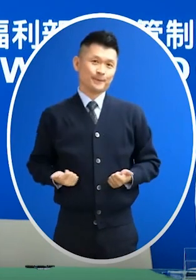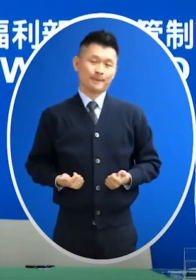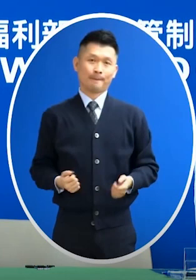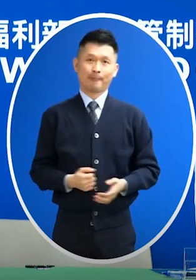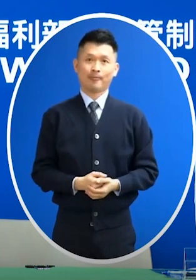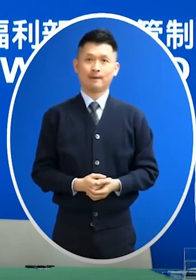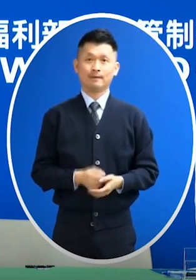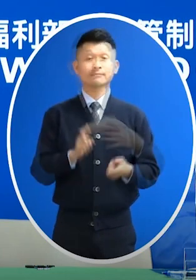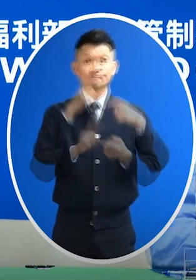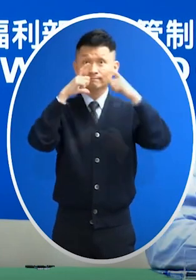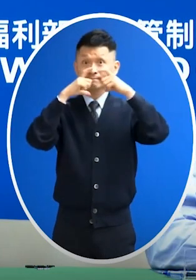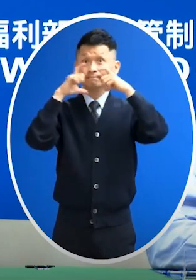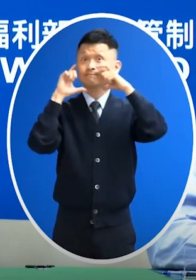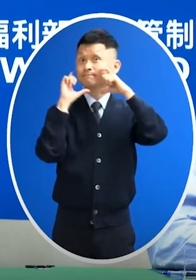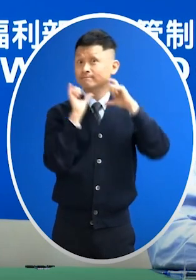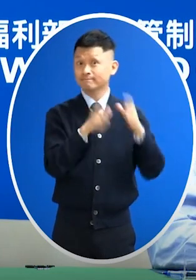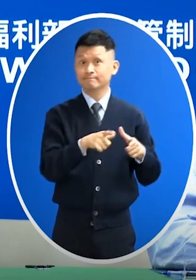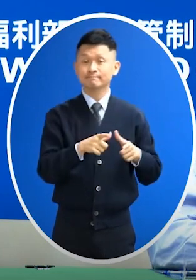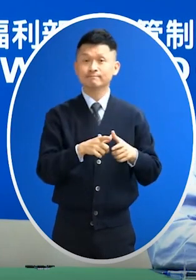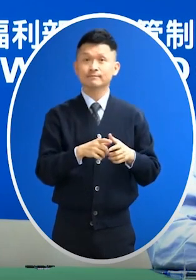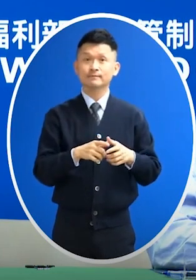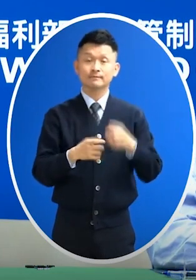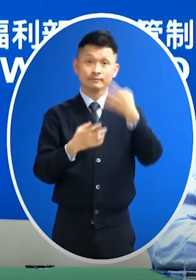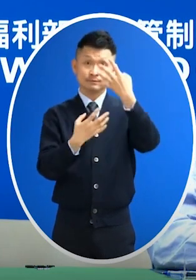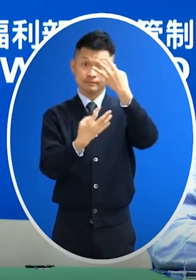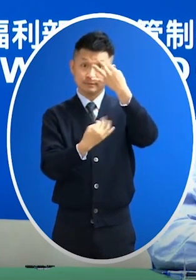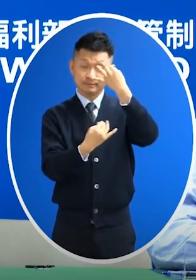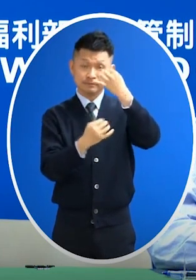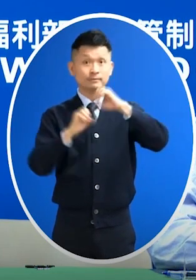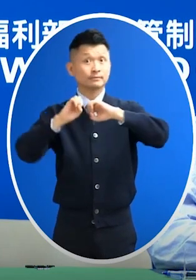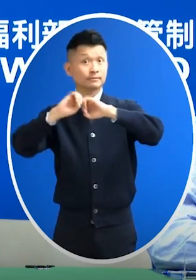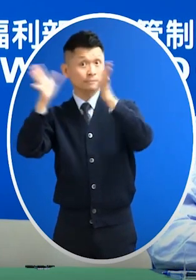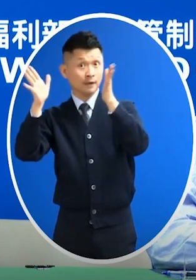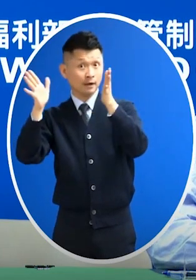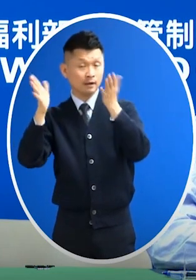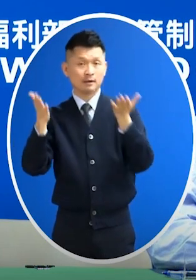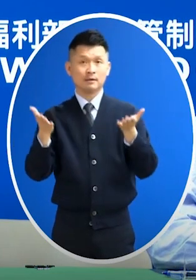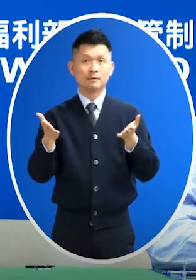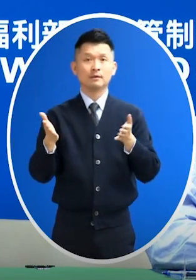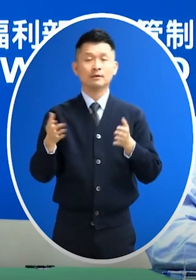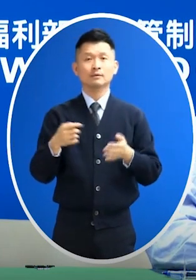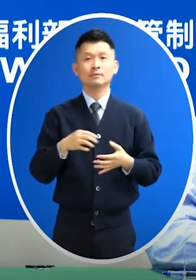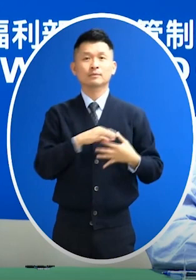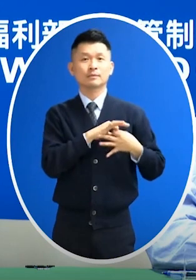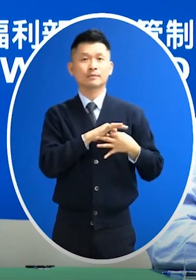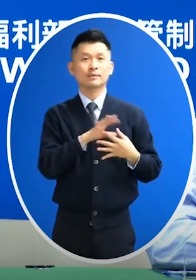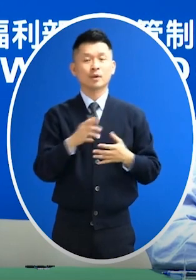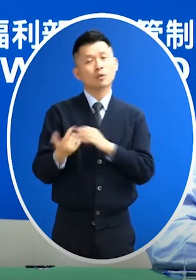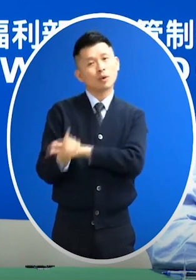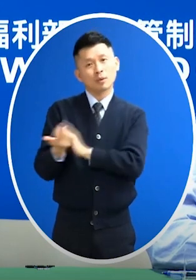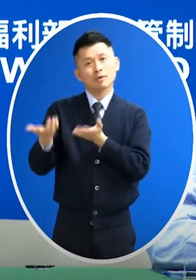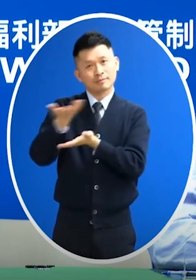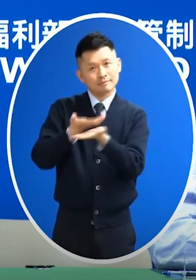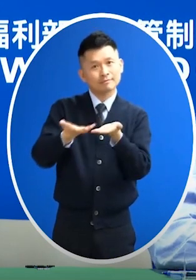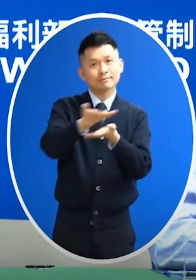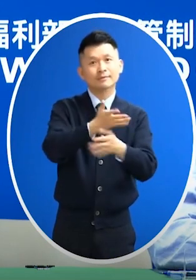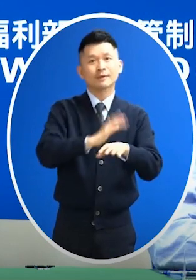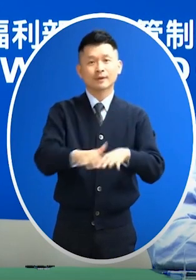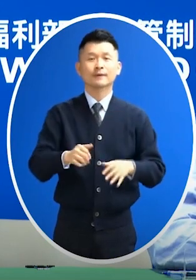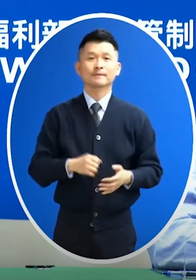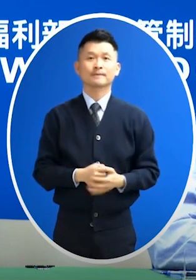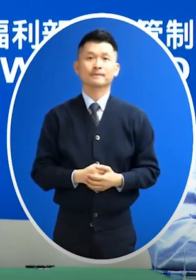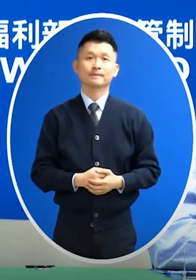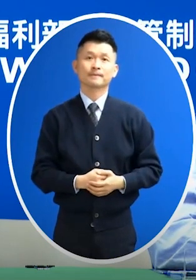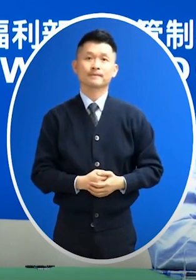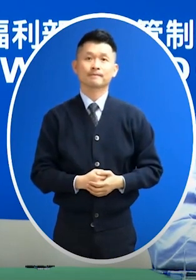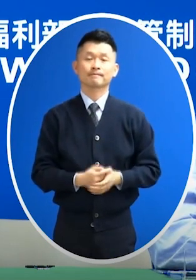我想大家都很关心宣布的时间跟实施的时间了。我想我们尽快的去沟通了哈，尽快沟